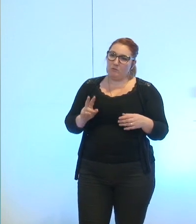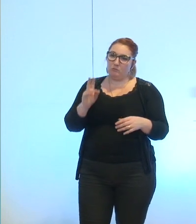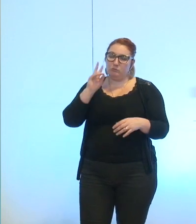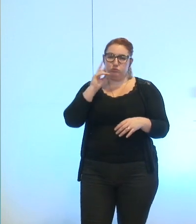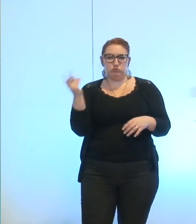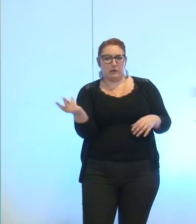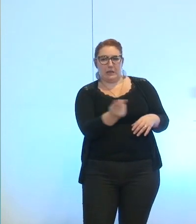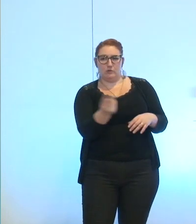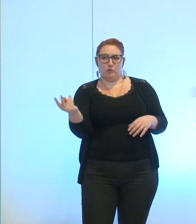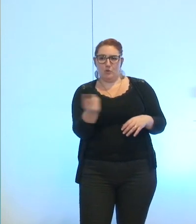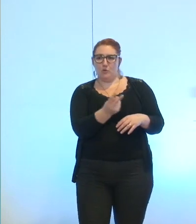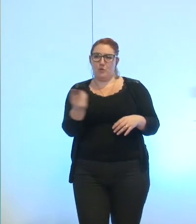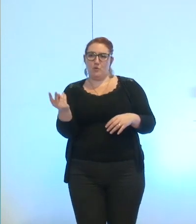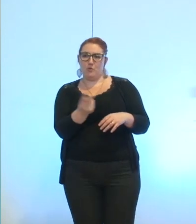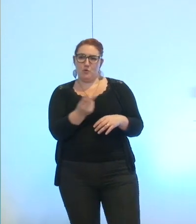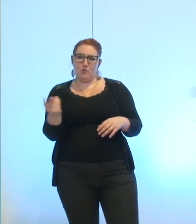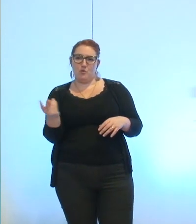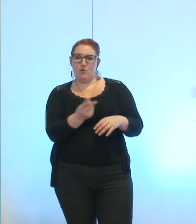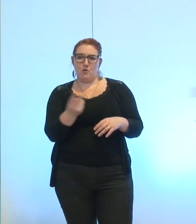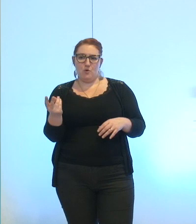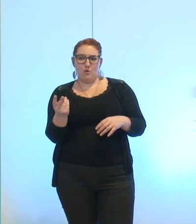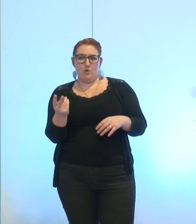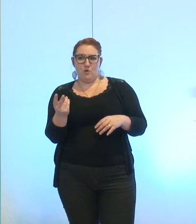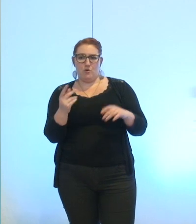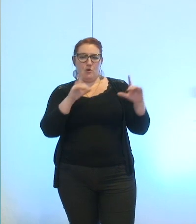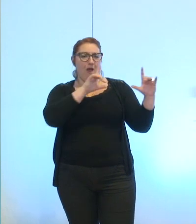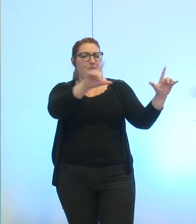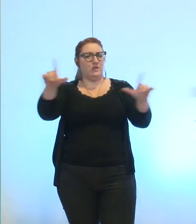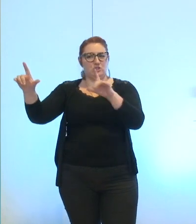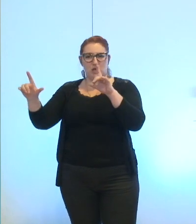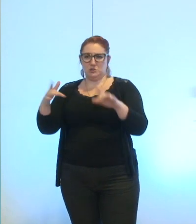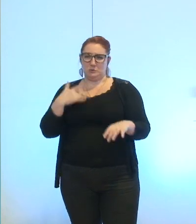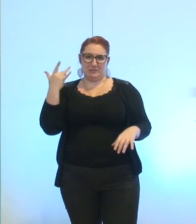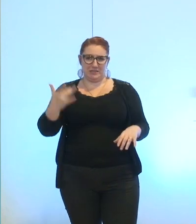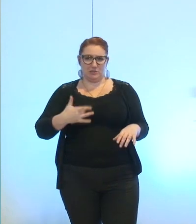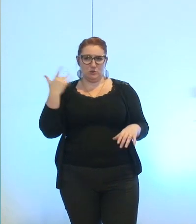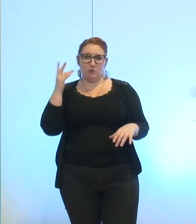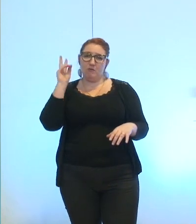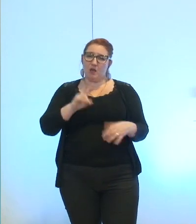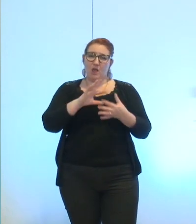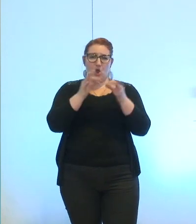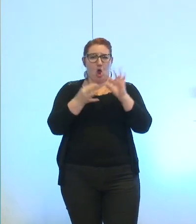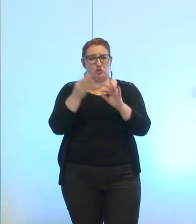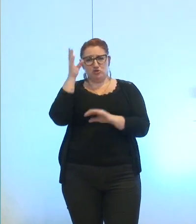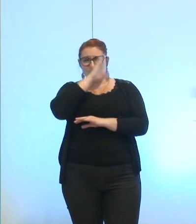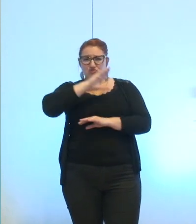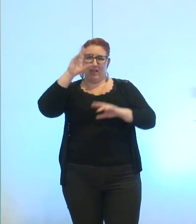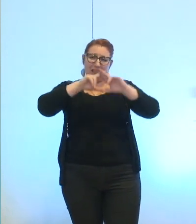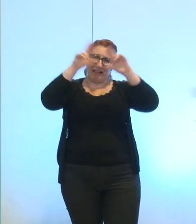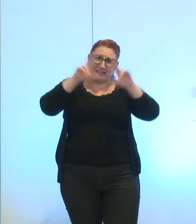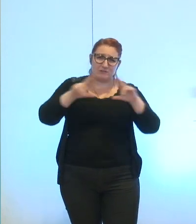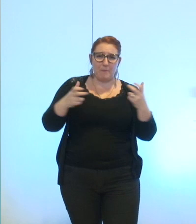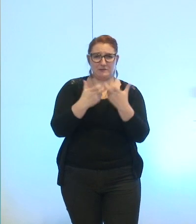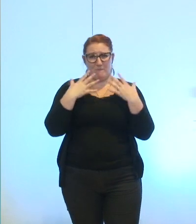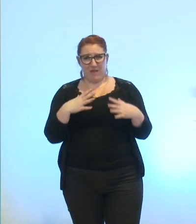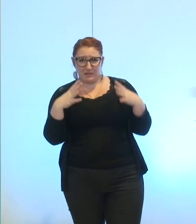deux ces deux utilisation d'affichage les grandes chaînes internationales notamment des vêtements